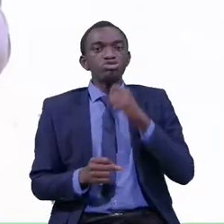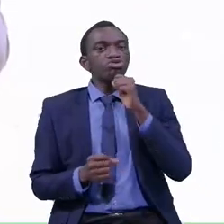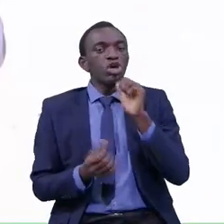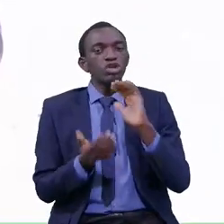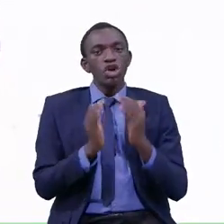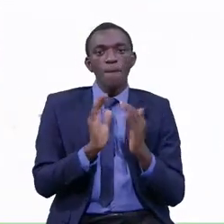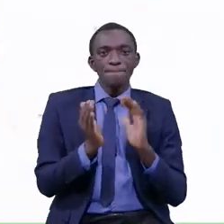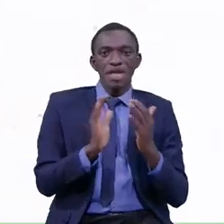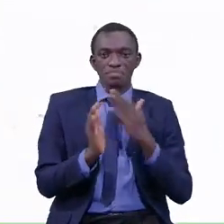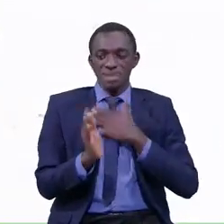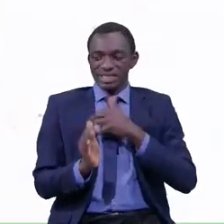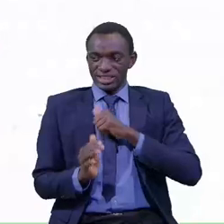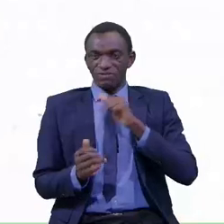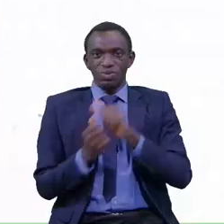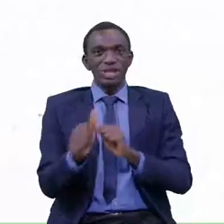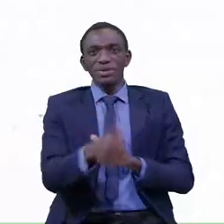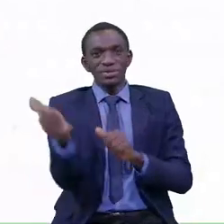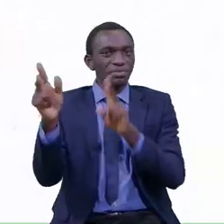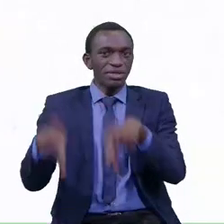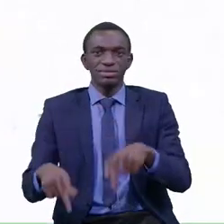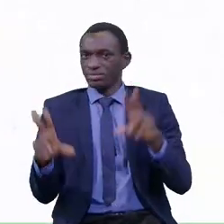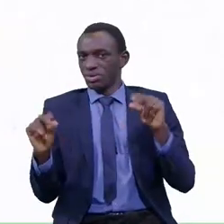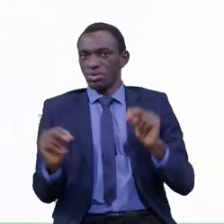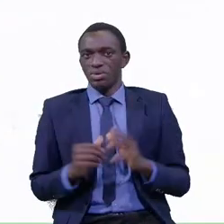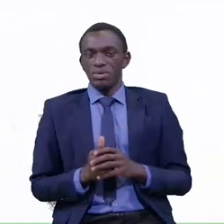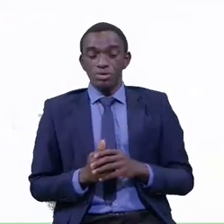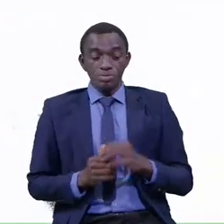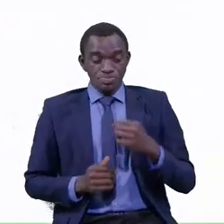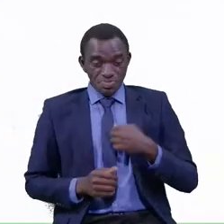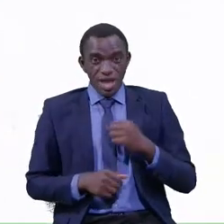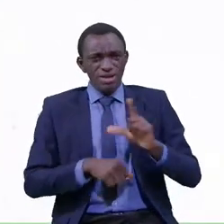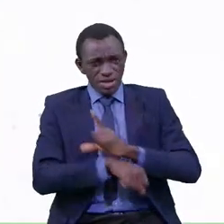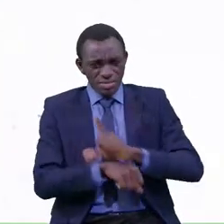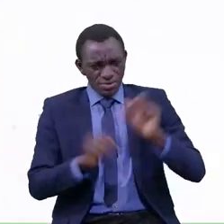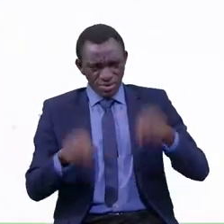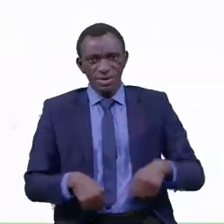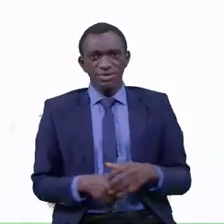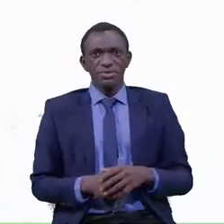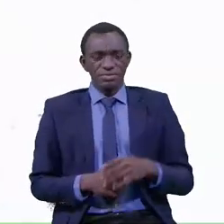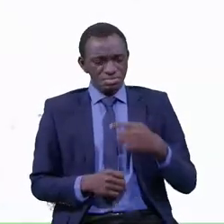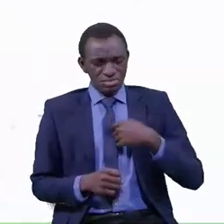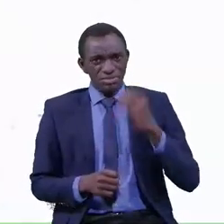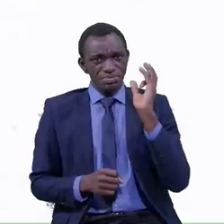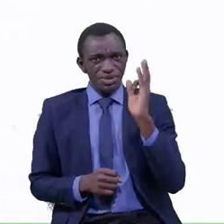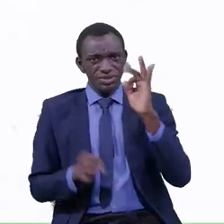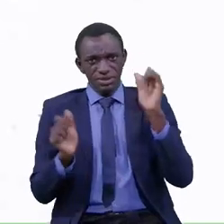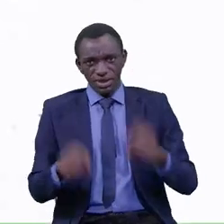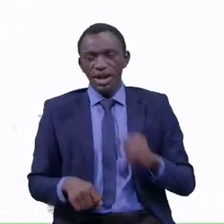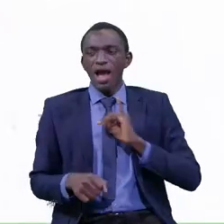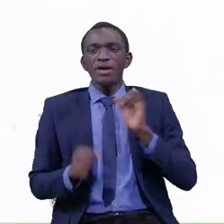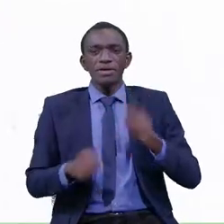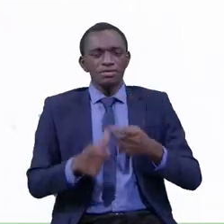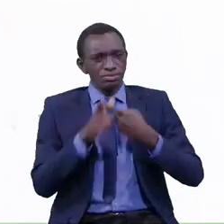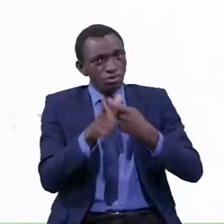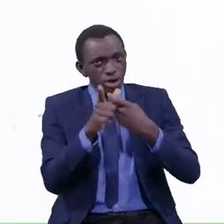fait que je ne me compare pas aux autres. Mais je peux travailler, je peux prêcher, je peux courir, je peux